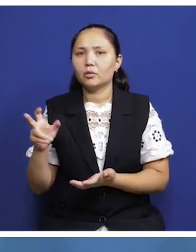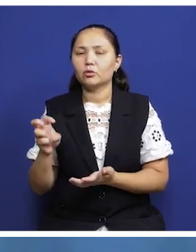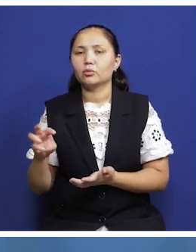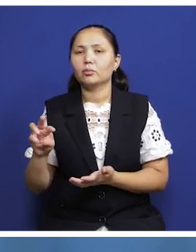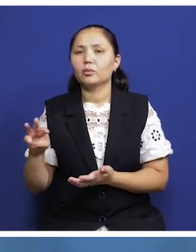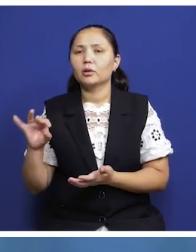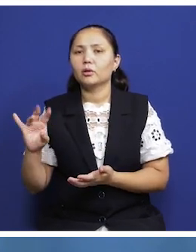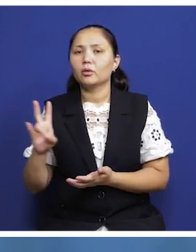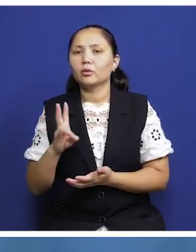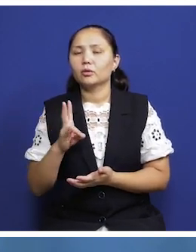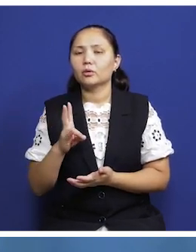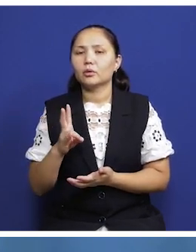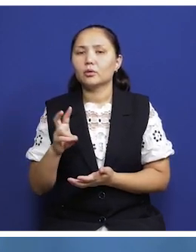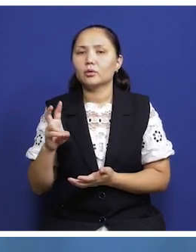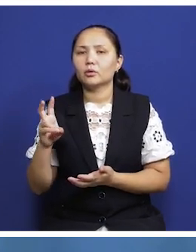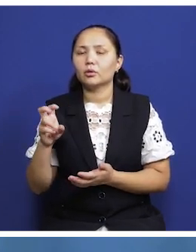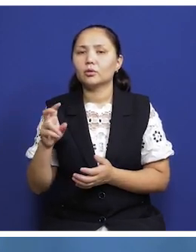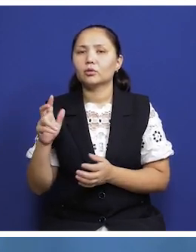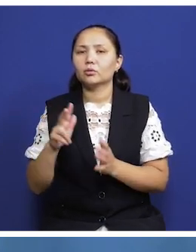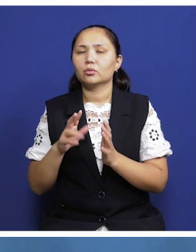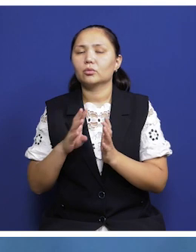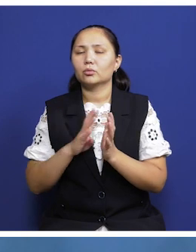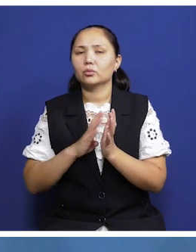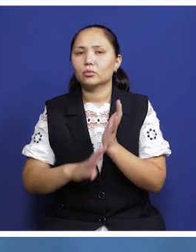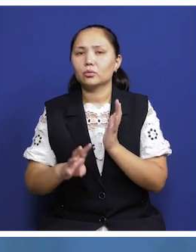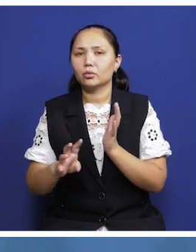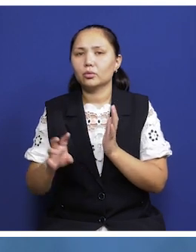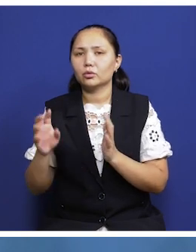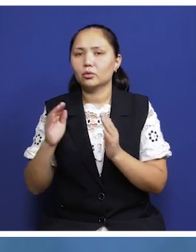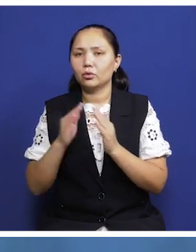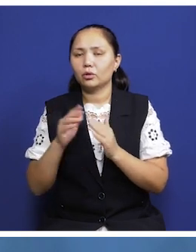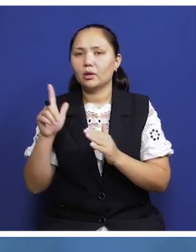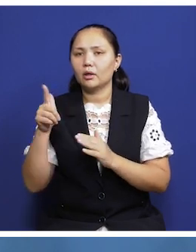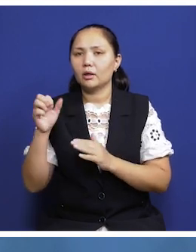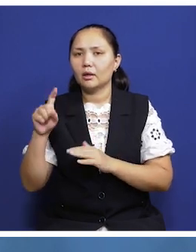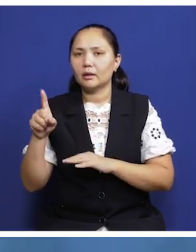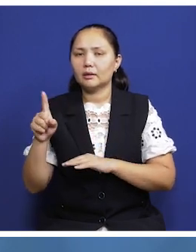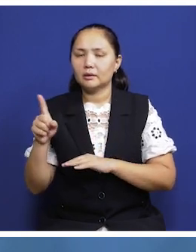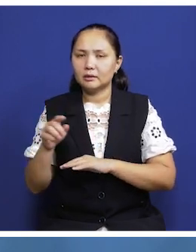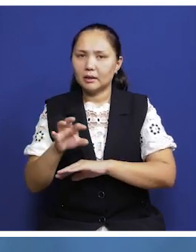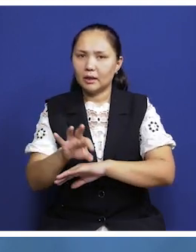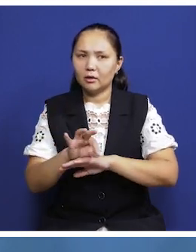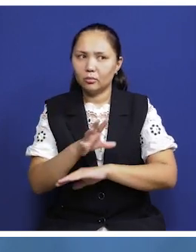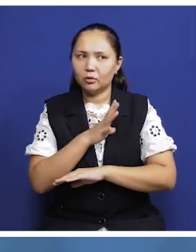3239 үйге біз газды құбырын жеткіздік, бірақ оны біз былтыр қостық.